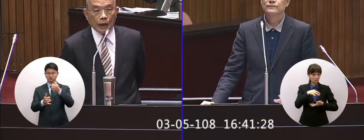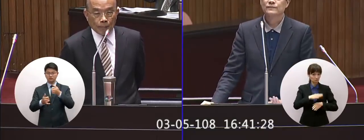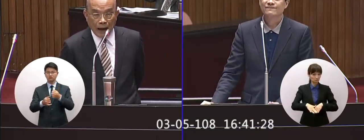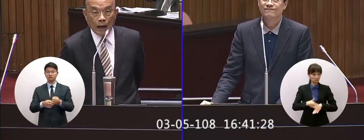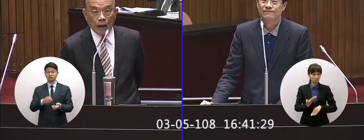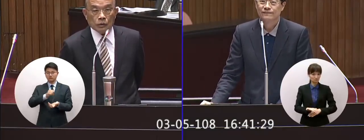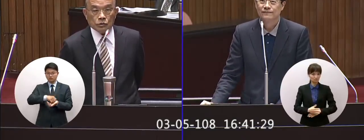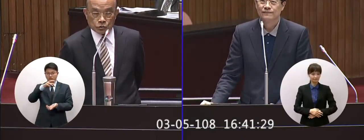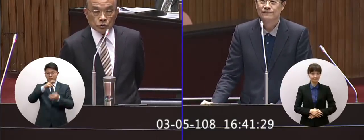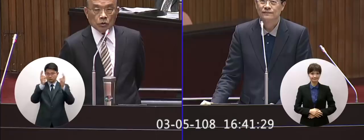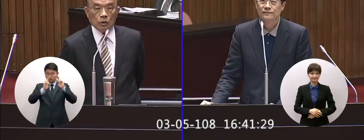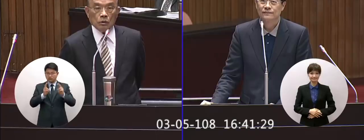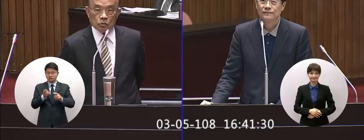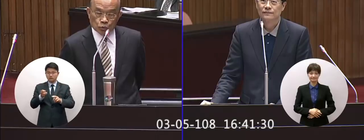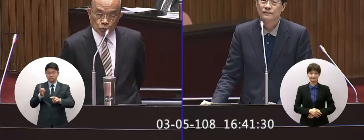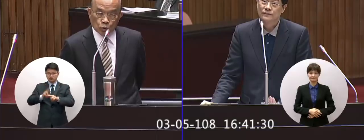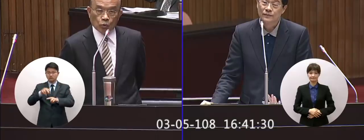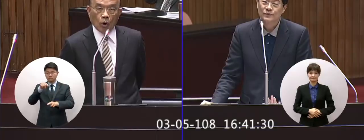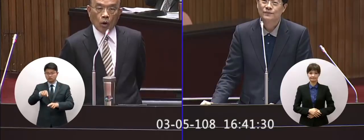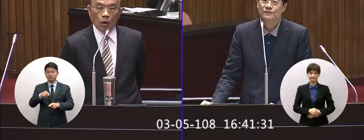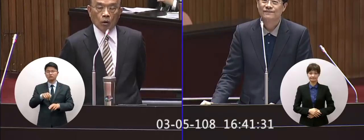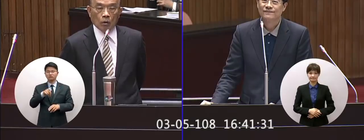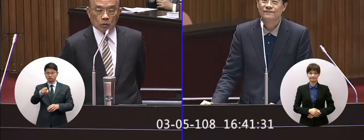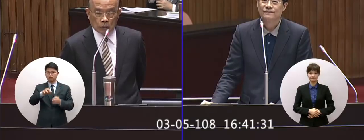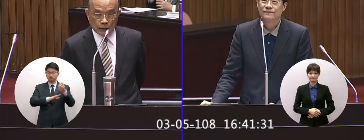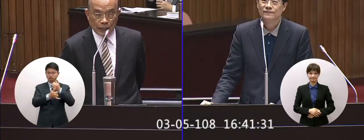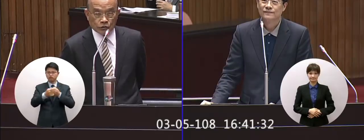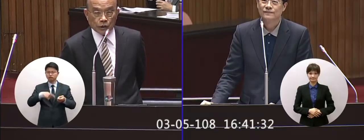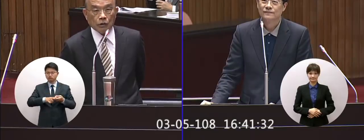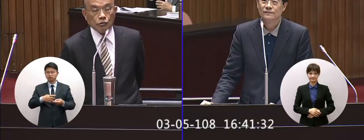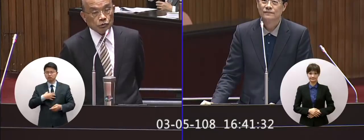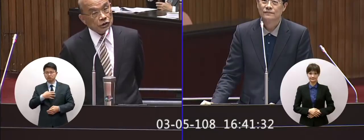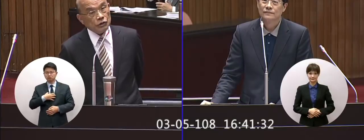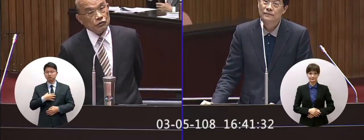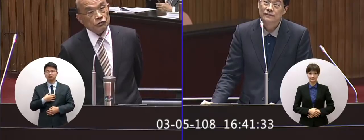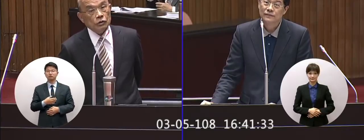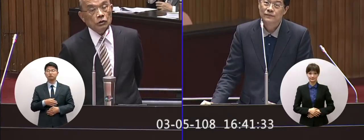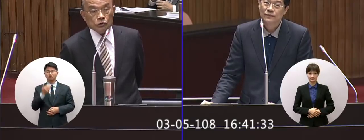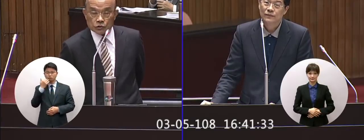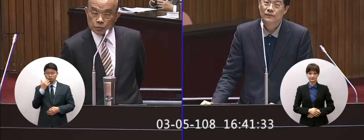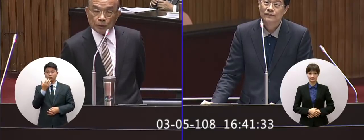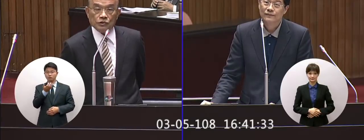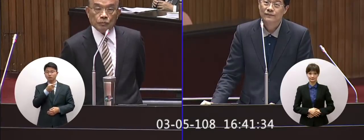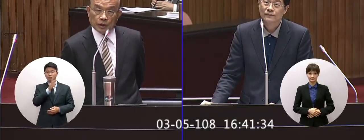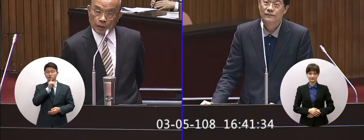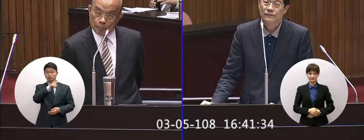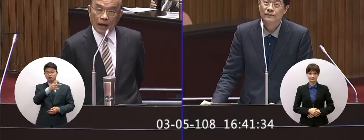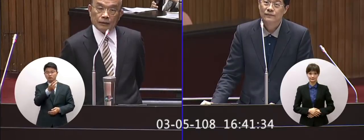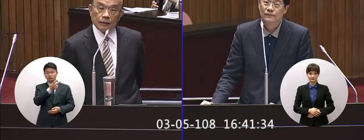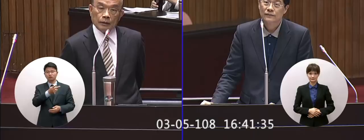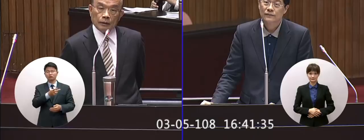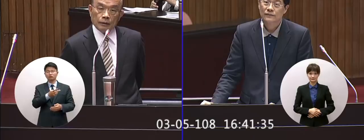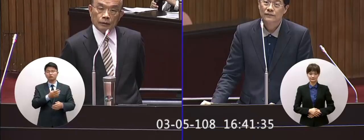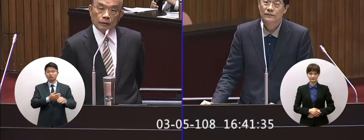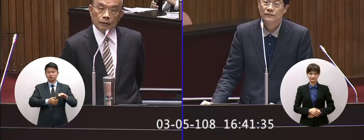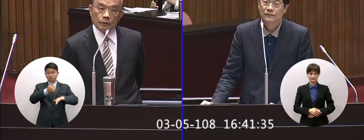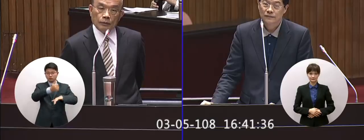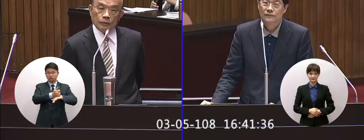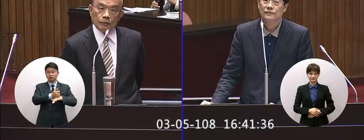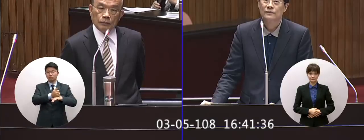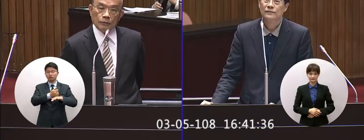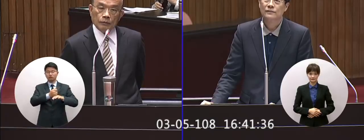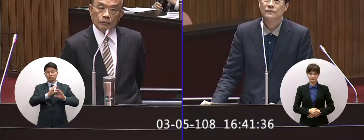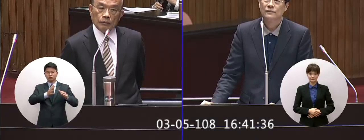而你应该怕，就是如果他当选要重启核四，是新北市民很怕的。